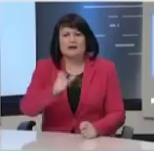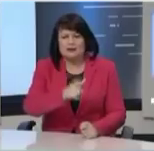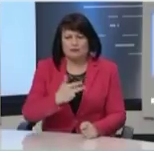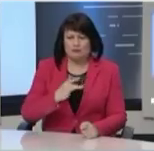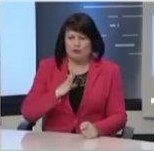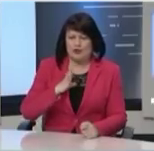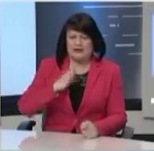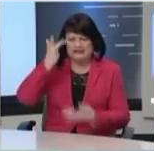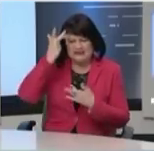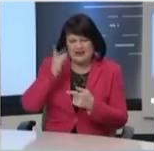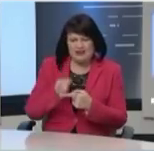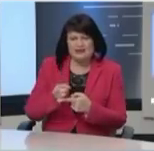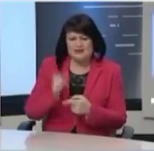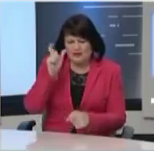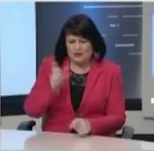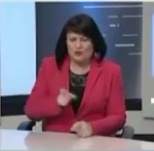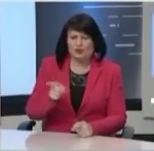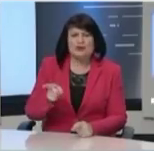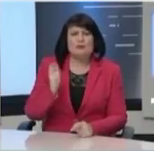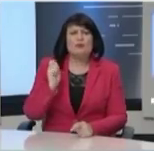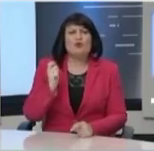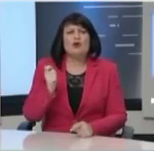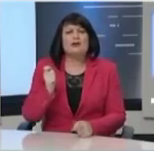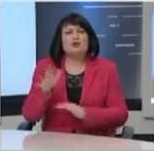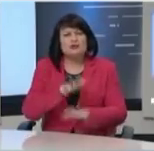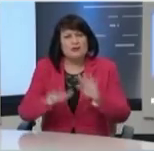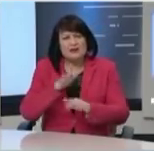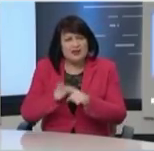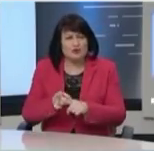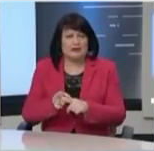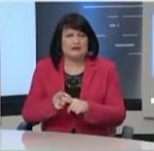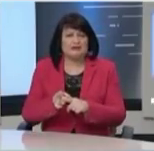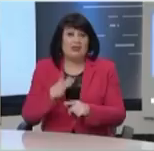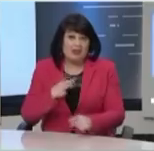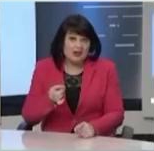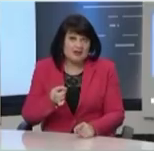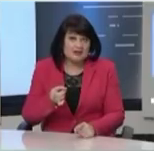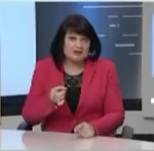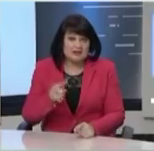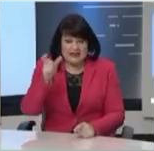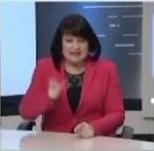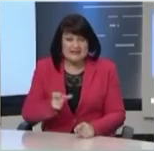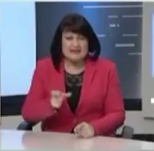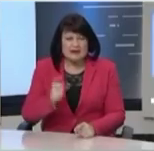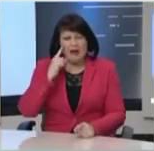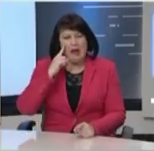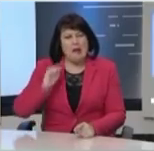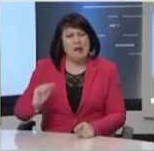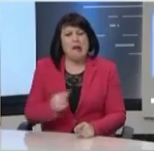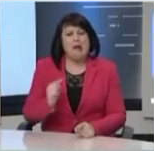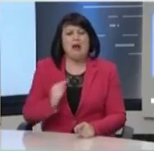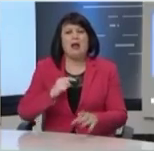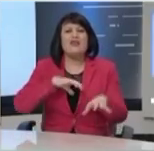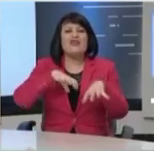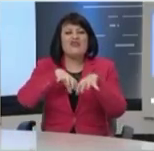πολιτών ως ένας πολιτικός απατεώνας. Γιατί την ώρα που σκορπάτε το διχασμό, την ώρα